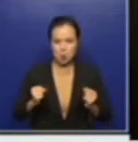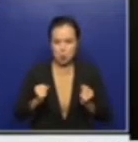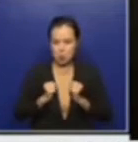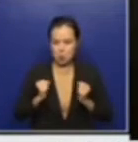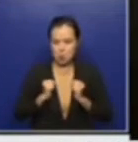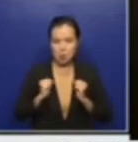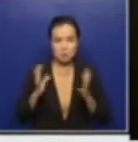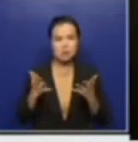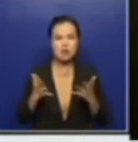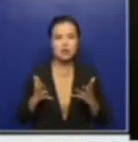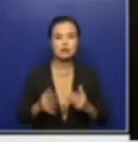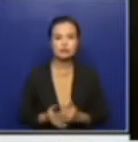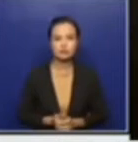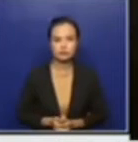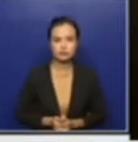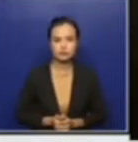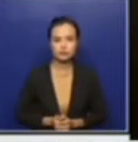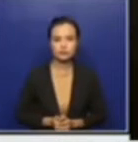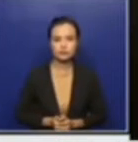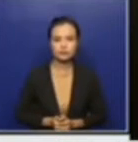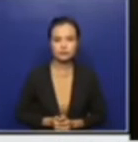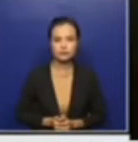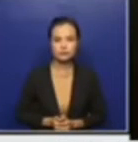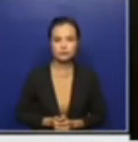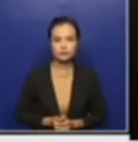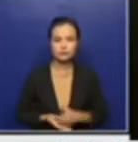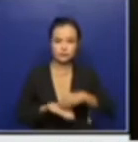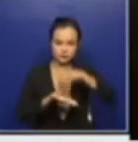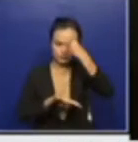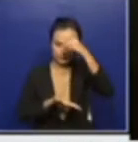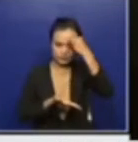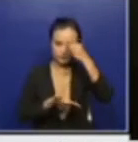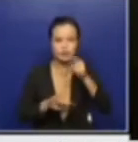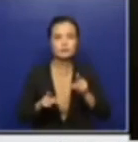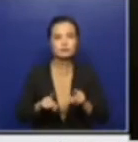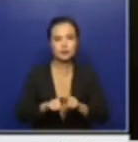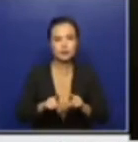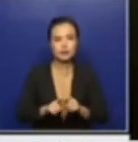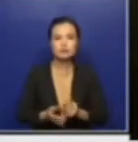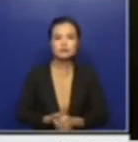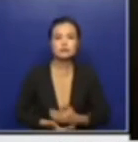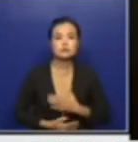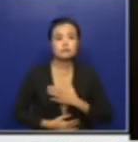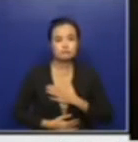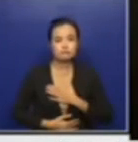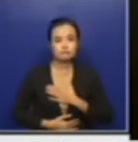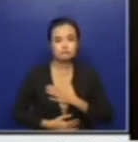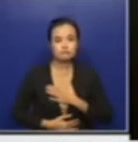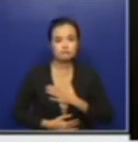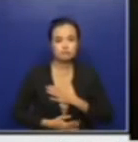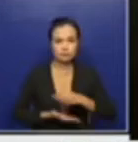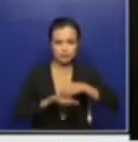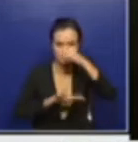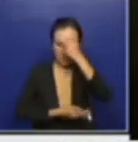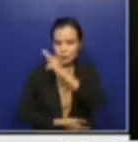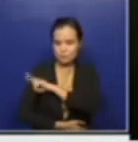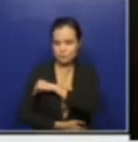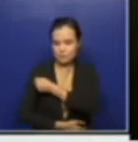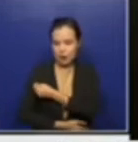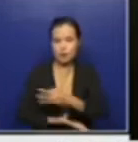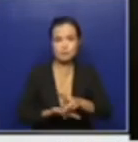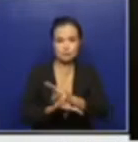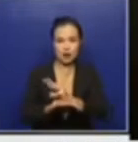ล้วสมัยผมเป็นนักศึกษาก็เช่นกันผมเป็นนักศึกษาแพทย์ที่มหาวิทยาลัยขอน